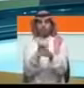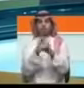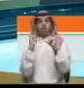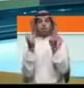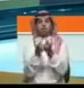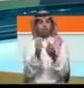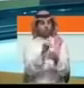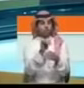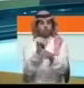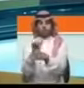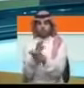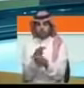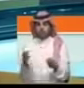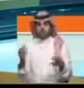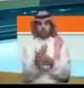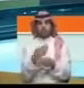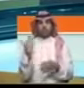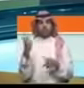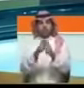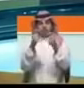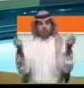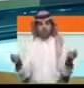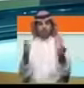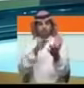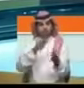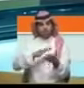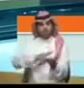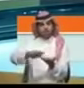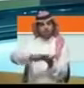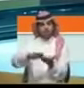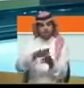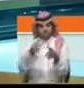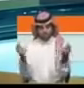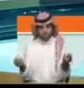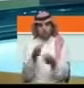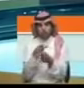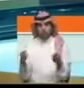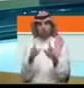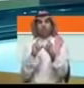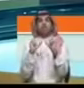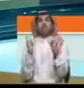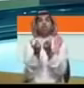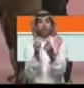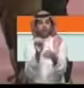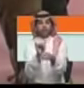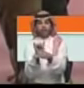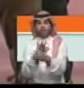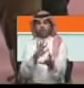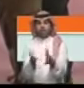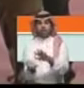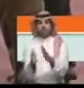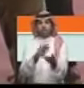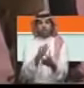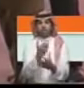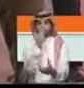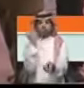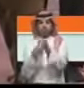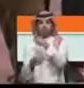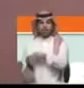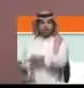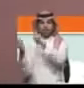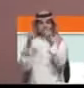متنوعة تتناول مستقبل الصحافة بين الرقمي والمطبوع، وندوة تحكي عن مسيرة وحضارة وتاريخ